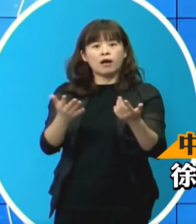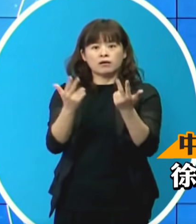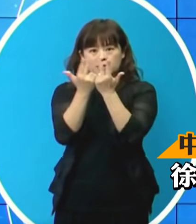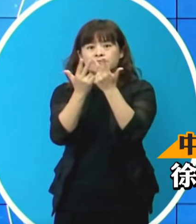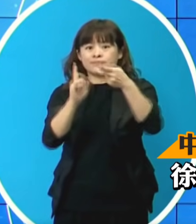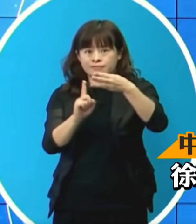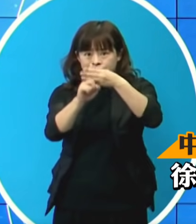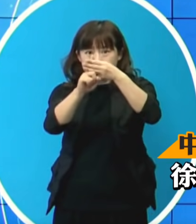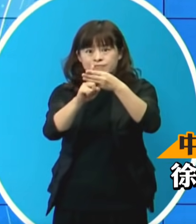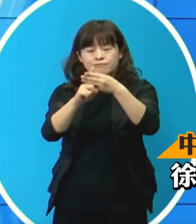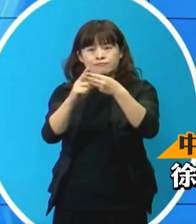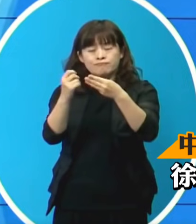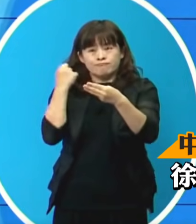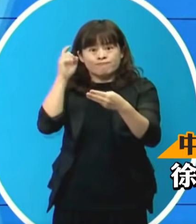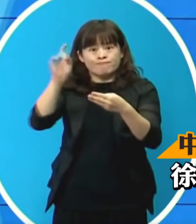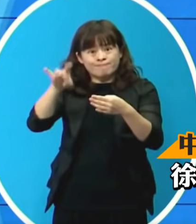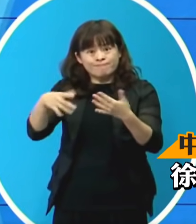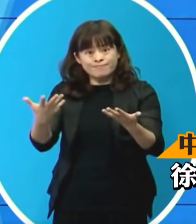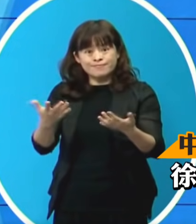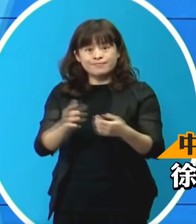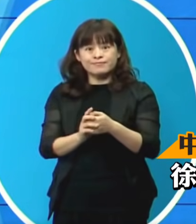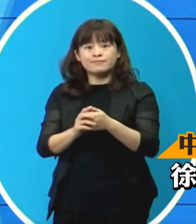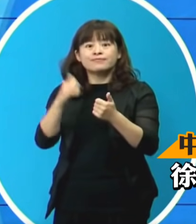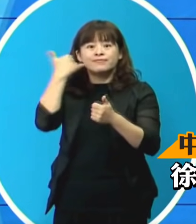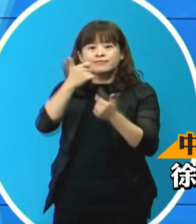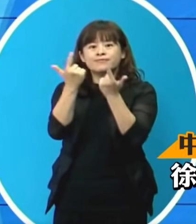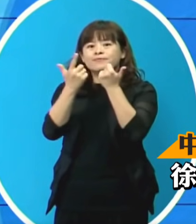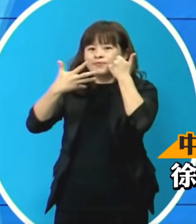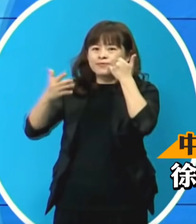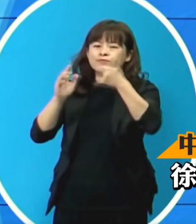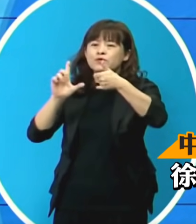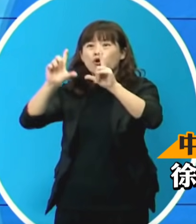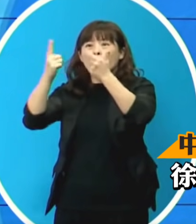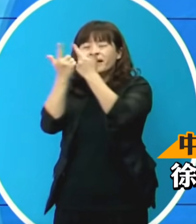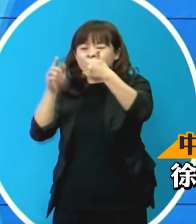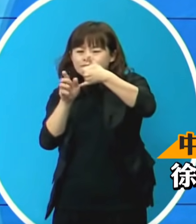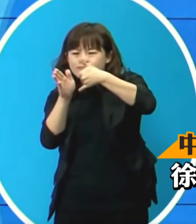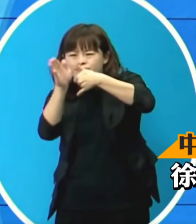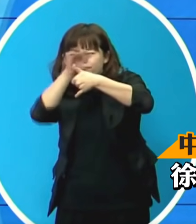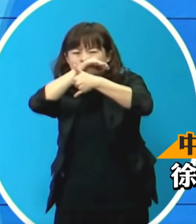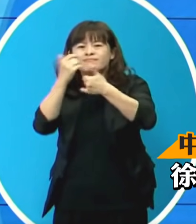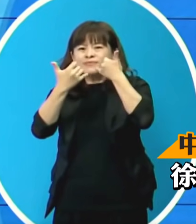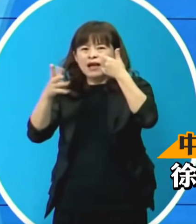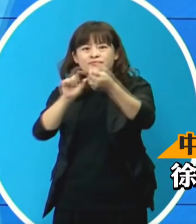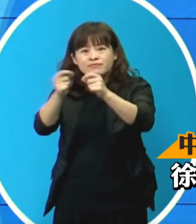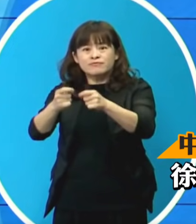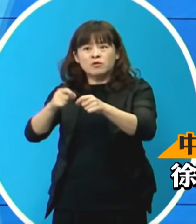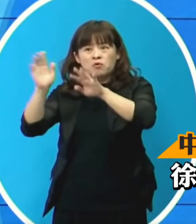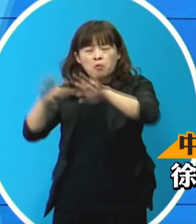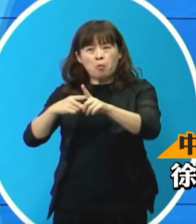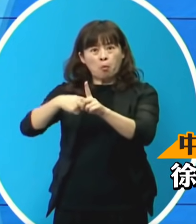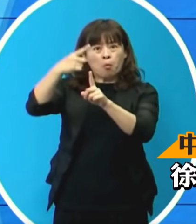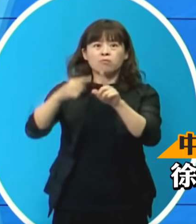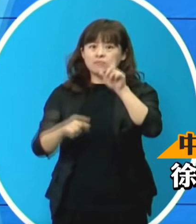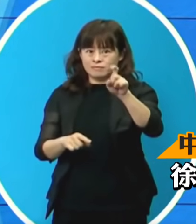北主要是比较强的阵风会出现在基隆北海岸、东北角这些比较沿海的地方。那风最大的阵风有可